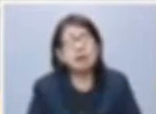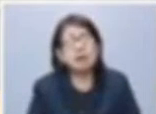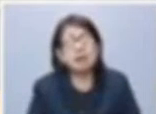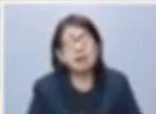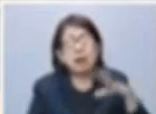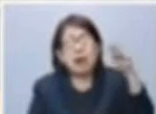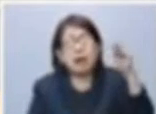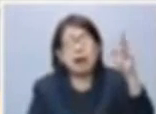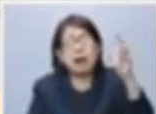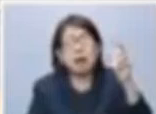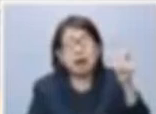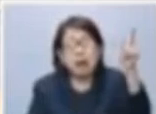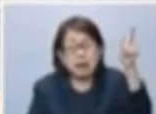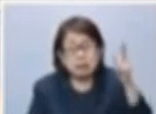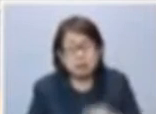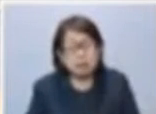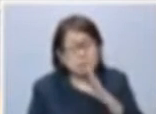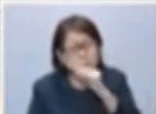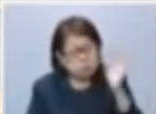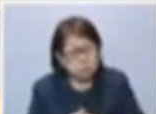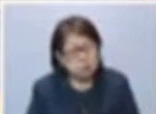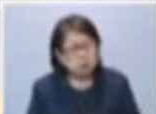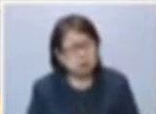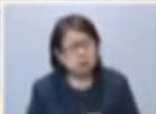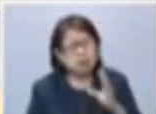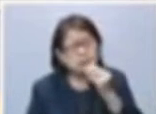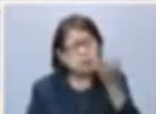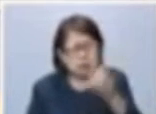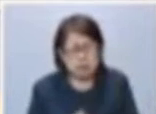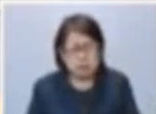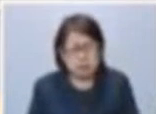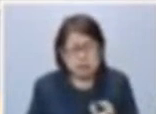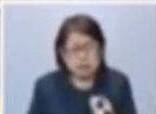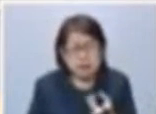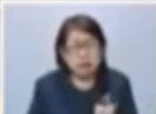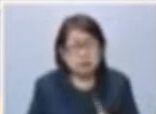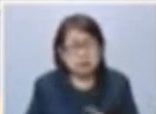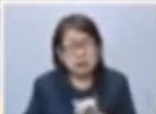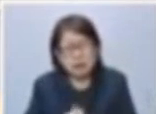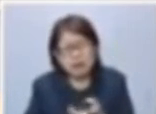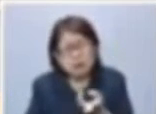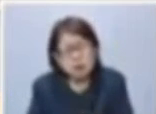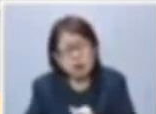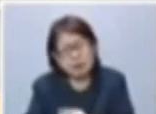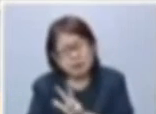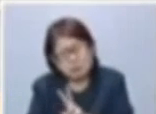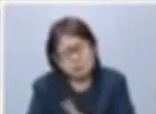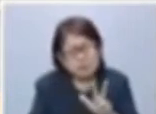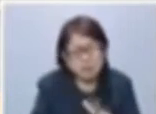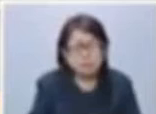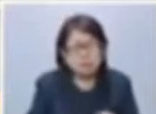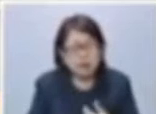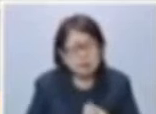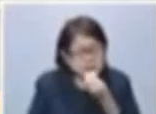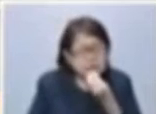แล้วนะคะเพราะว่าเราคือชาวนานาเรามีแค่ไม่กี่ไร่ไม่เหมือนภาคกลางเรามีคนละ 2-3 4ไร่เราทำนาเราได้กินข้าวเพ